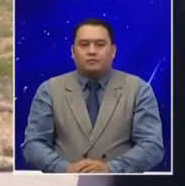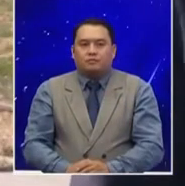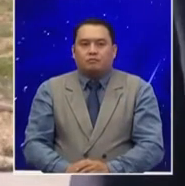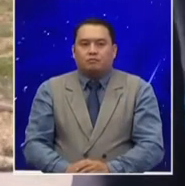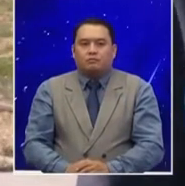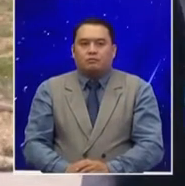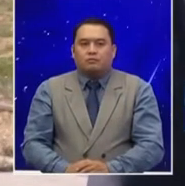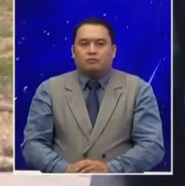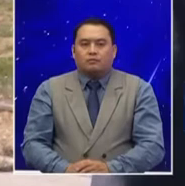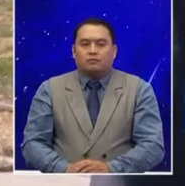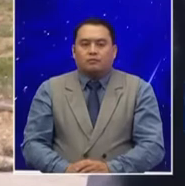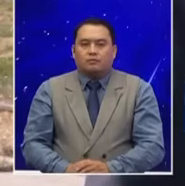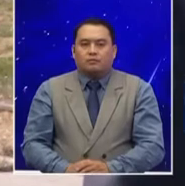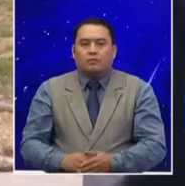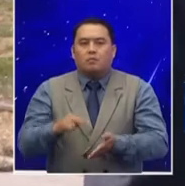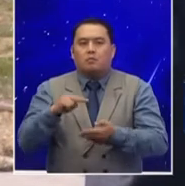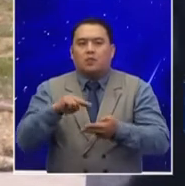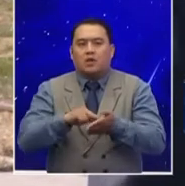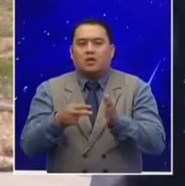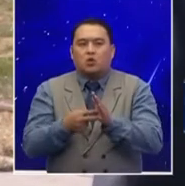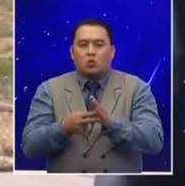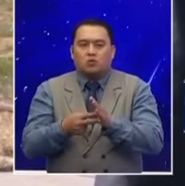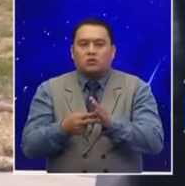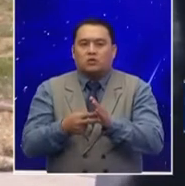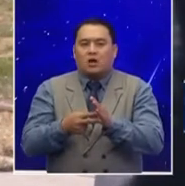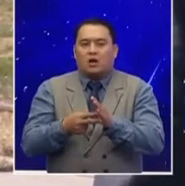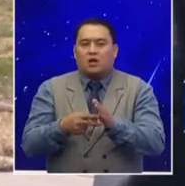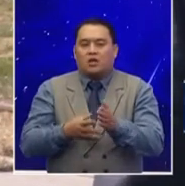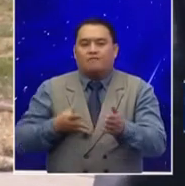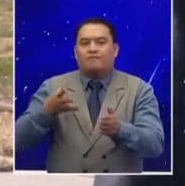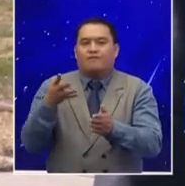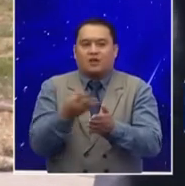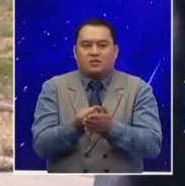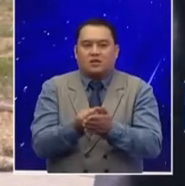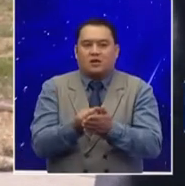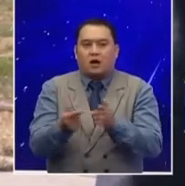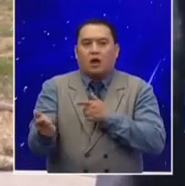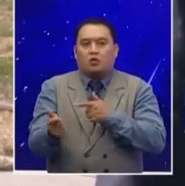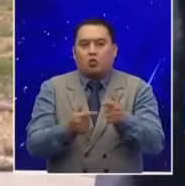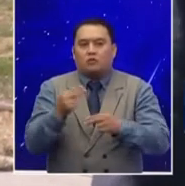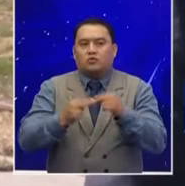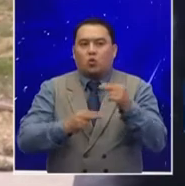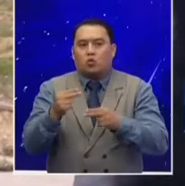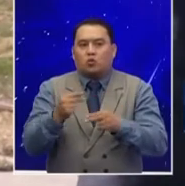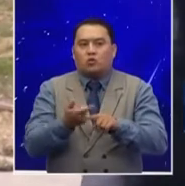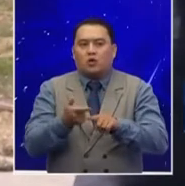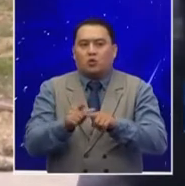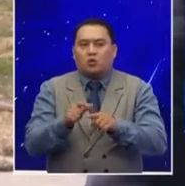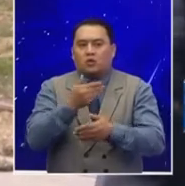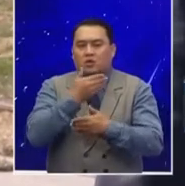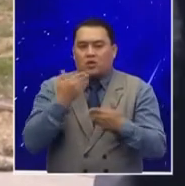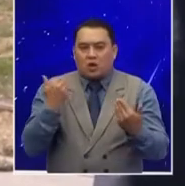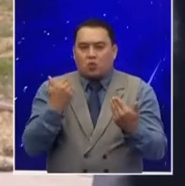Планируется строительство 12 проектов. Это потенциальные инвесторы, которые готовы строить, но, к сожалению, из-за того, что